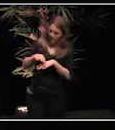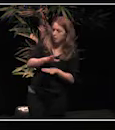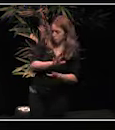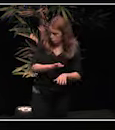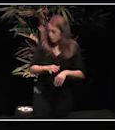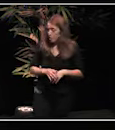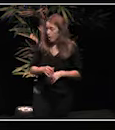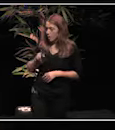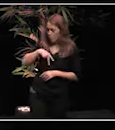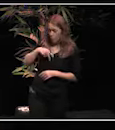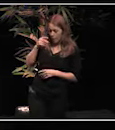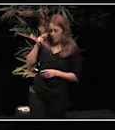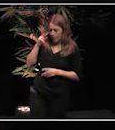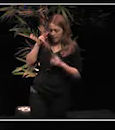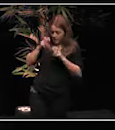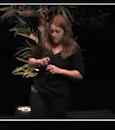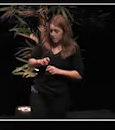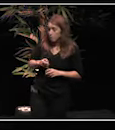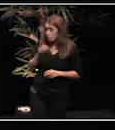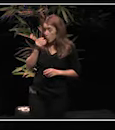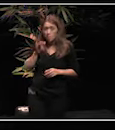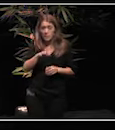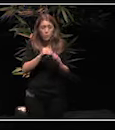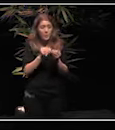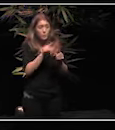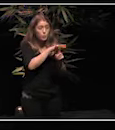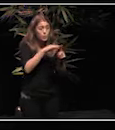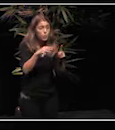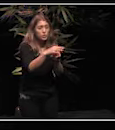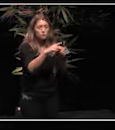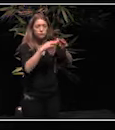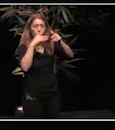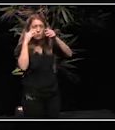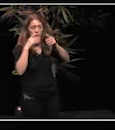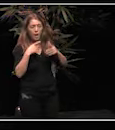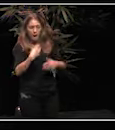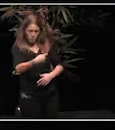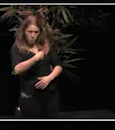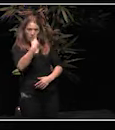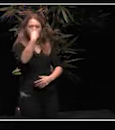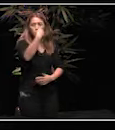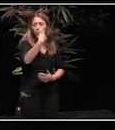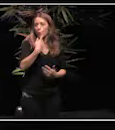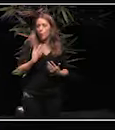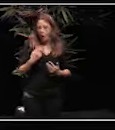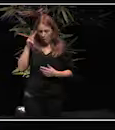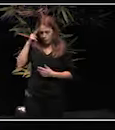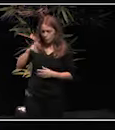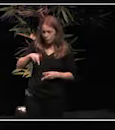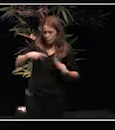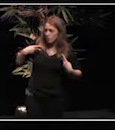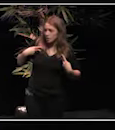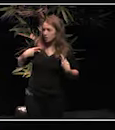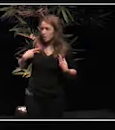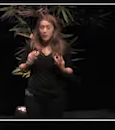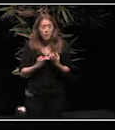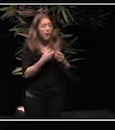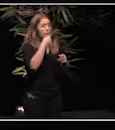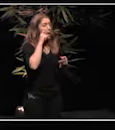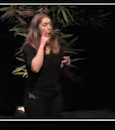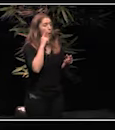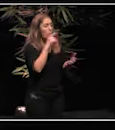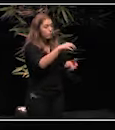l'analyse que j'en ai, c'est que c'est surtout sociologique, en fait. Dans notre éducation et dans nos habitudes de vie, dans ce que nos parents nous ont